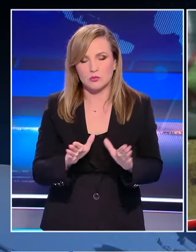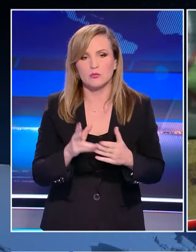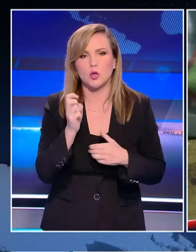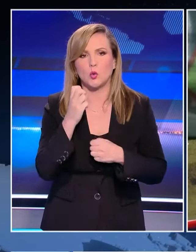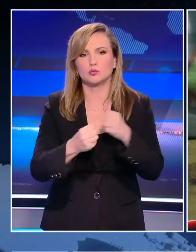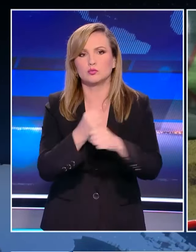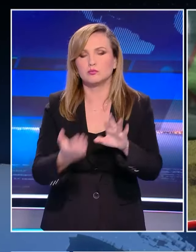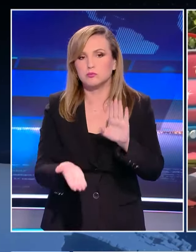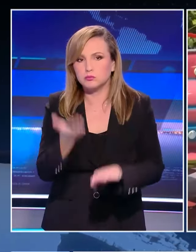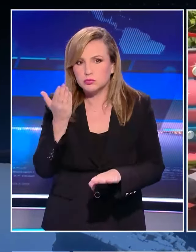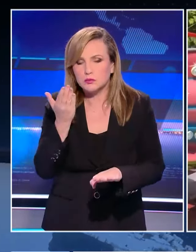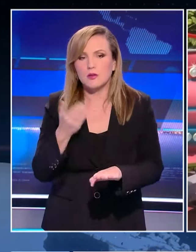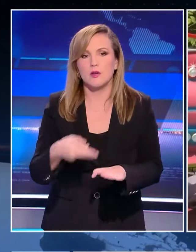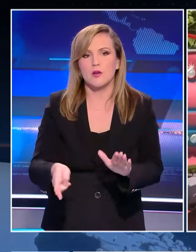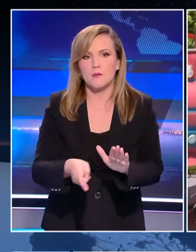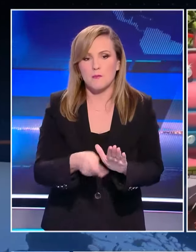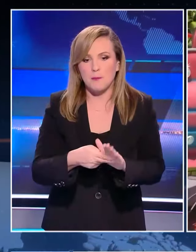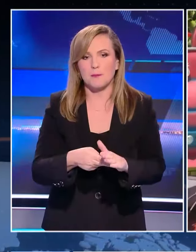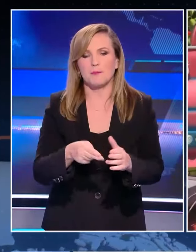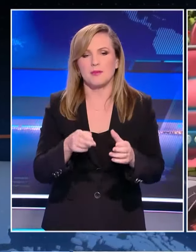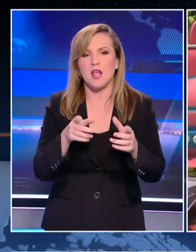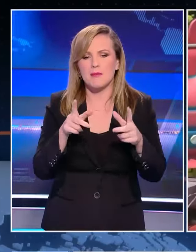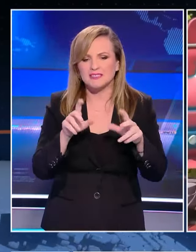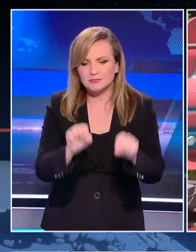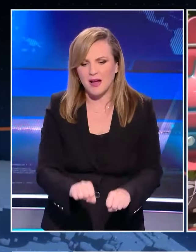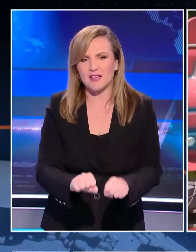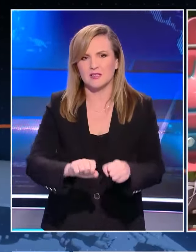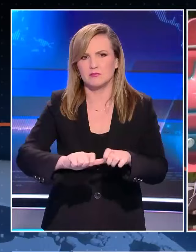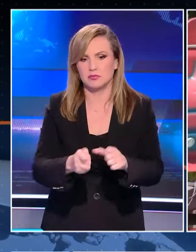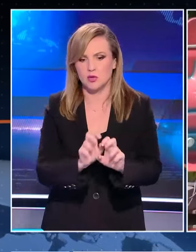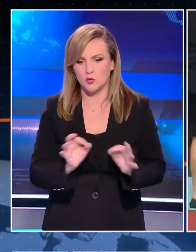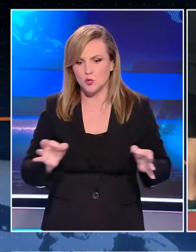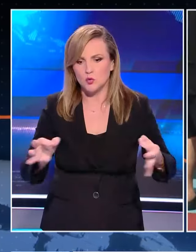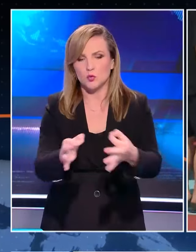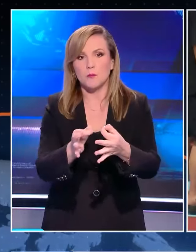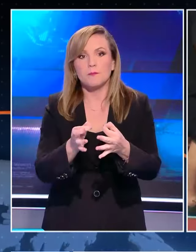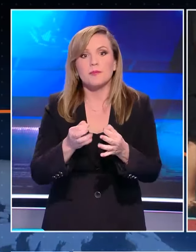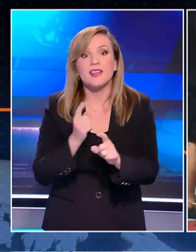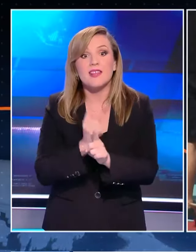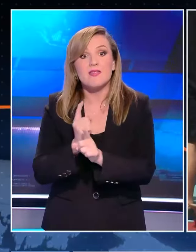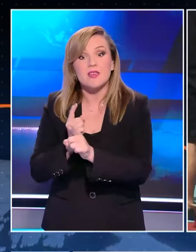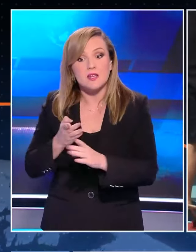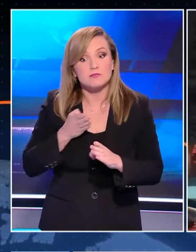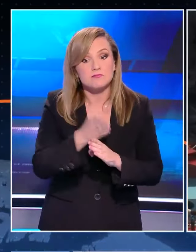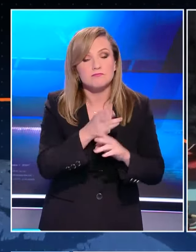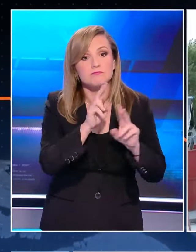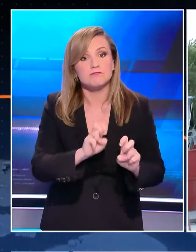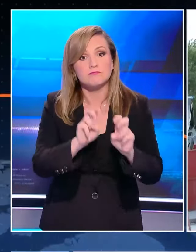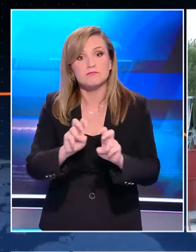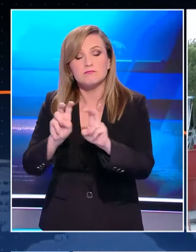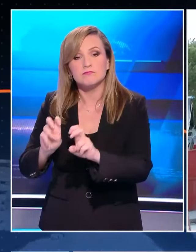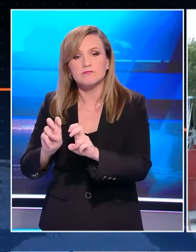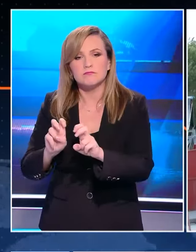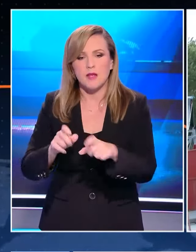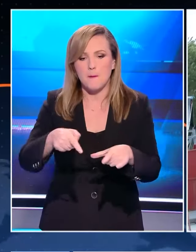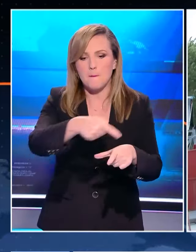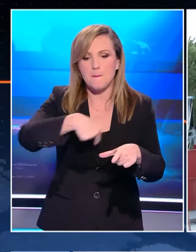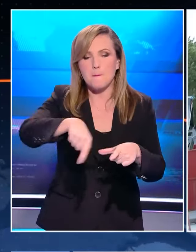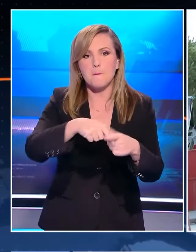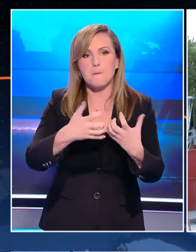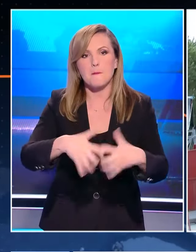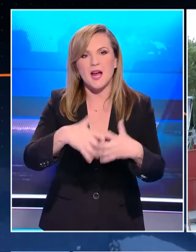χρόνια. Ο χώρος σφραγίστηκε από την αστυνομία και πραγματογνώμονες πραγματοποίησαν αυτοψία στο φωνικό μηχάνημα. Το μοιραίο